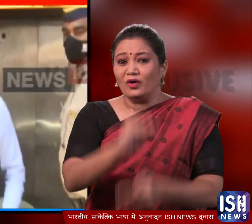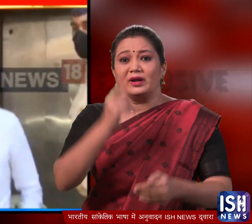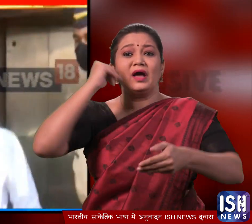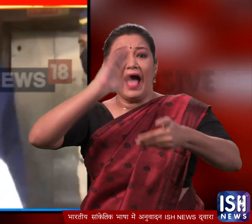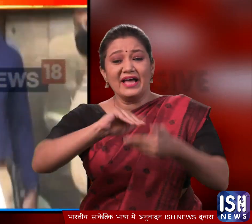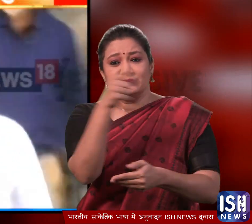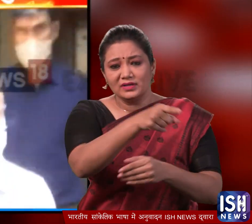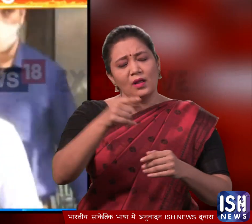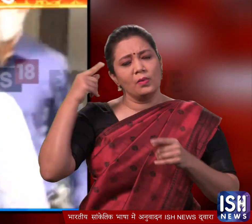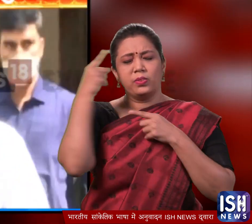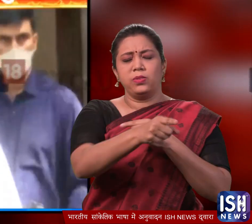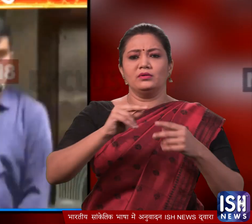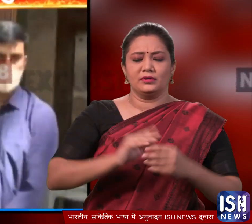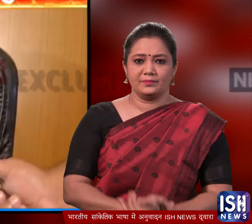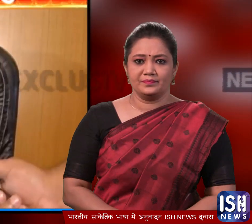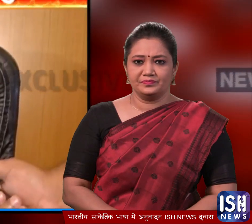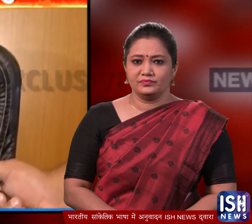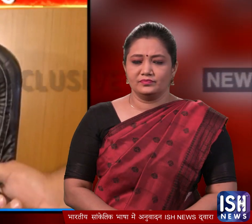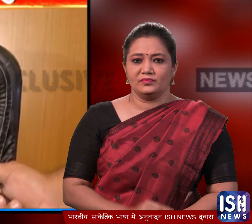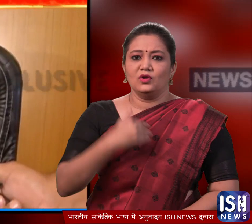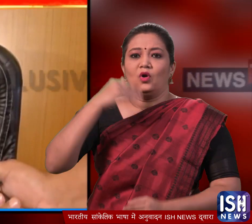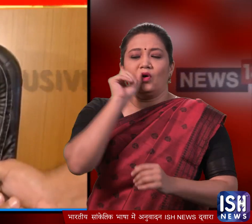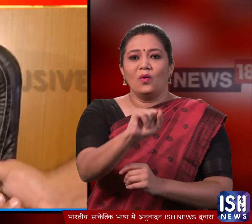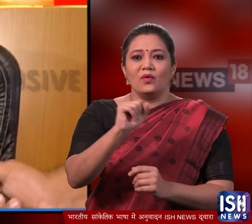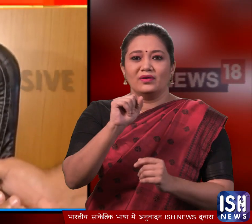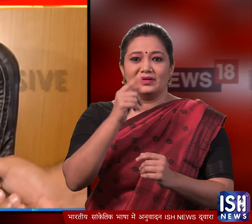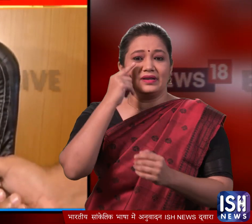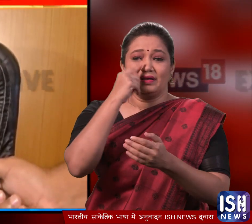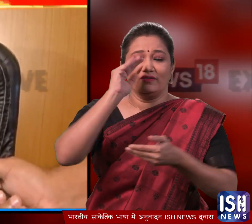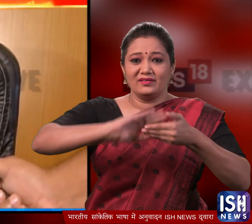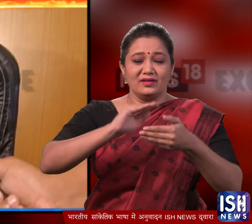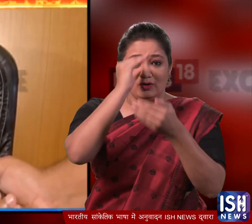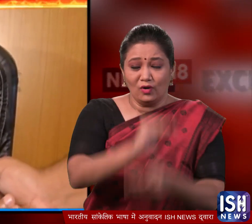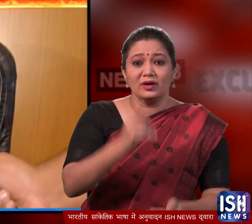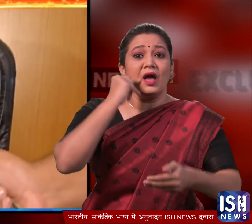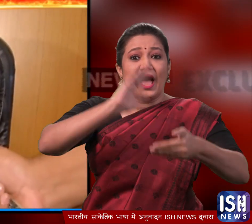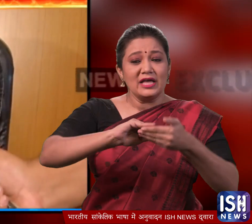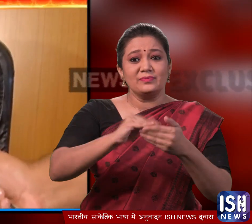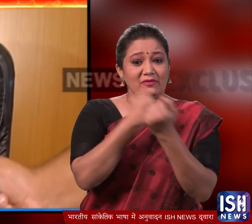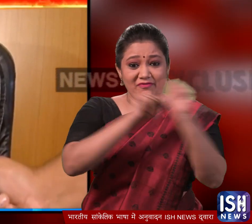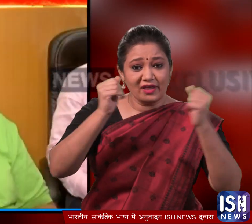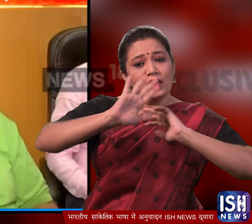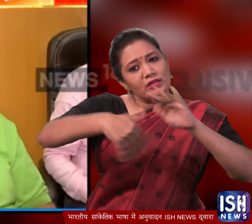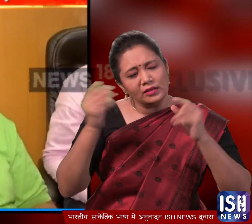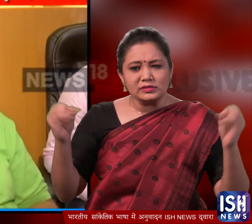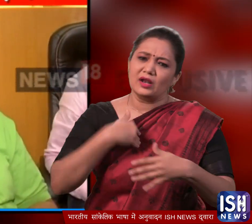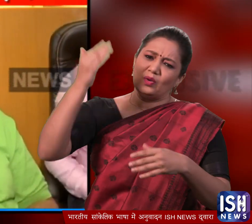मलिक अपनी खींच समीर पर निकाल रहे हैं। जी वेट कर रहे थे कि उनका दामाद कभी बाहर निकले और ये सब कारनामे वो शुरू करे।